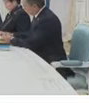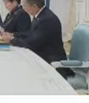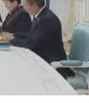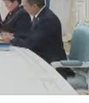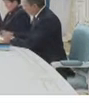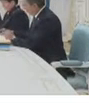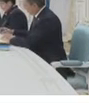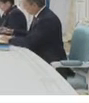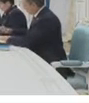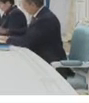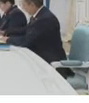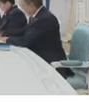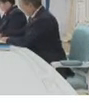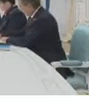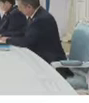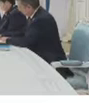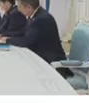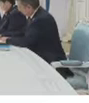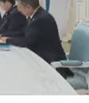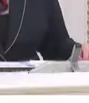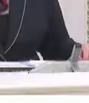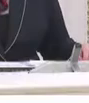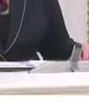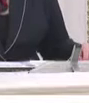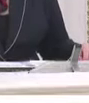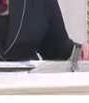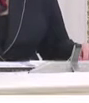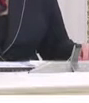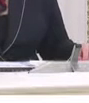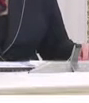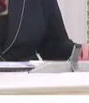реалии, необходимость. Поэтому все мы должны определить пути развития нашей страны.